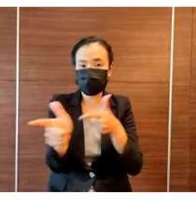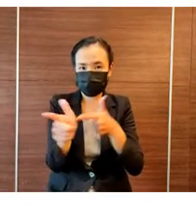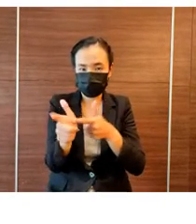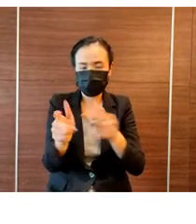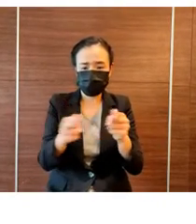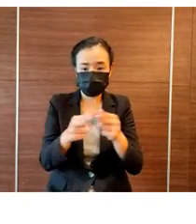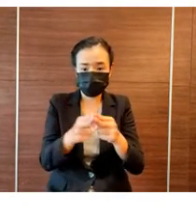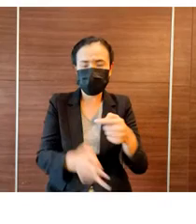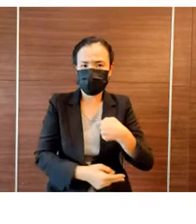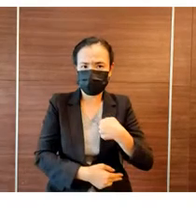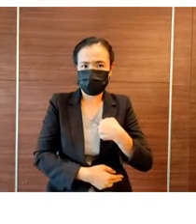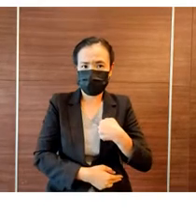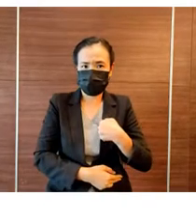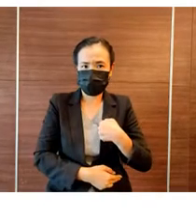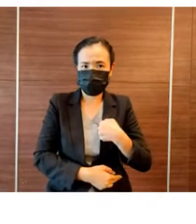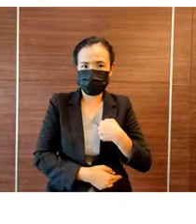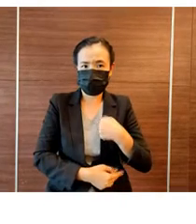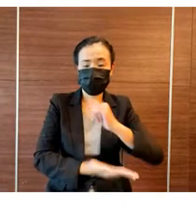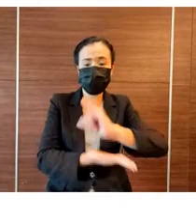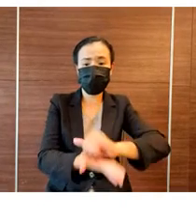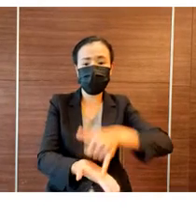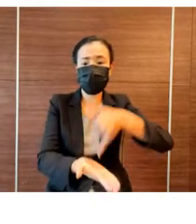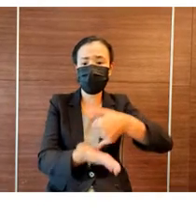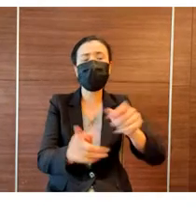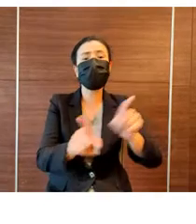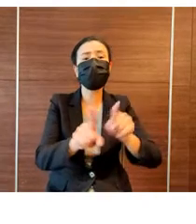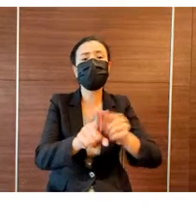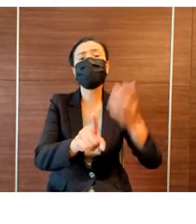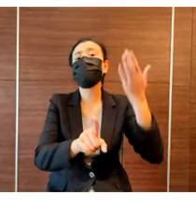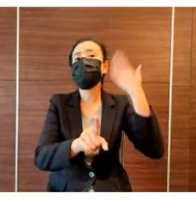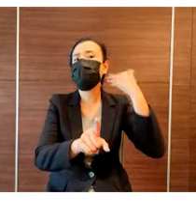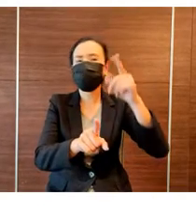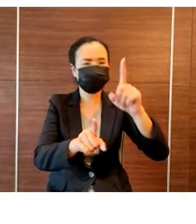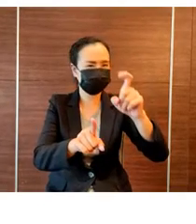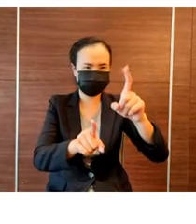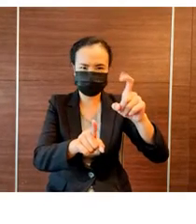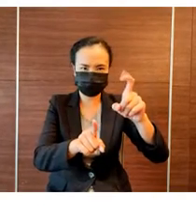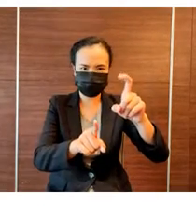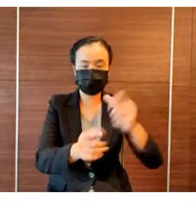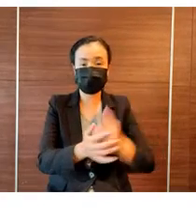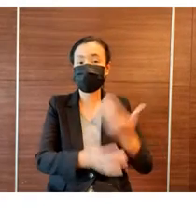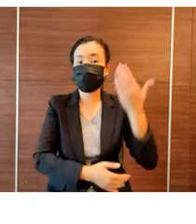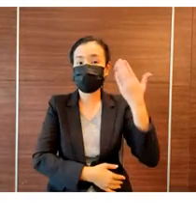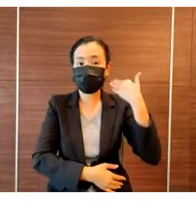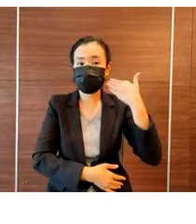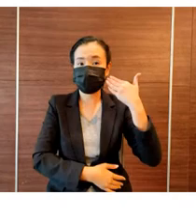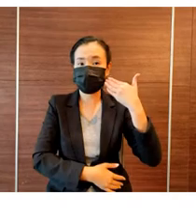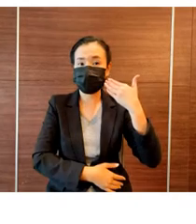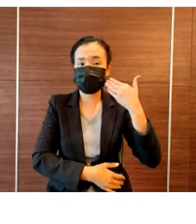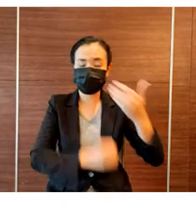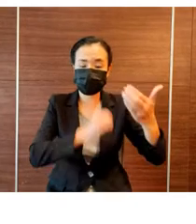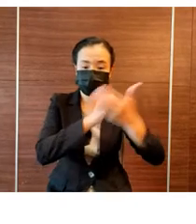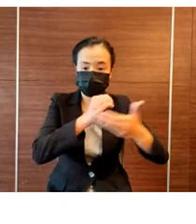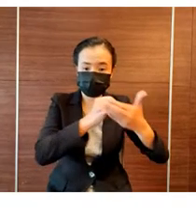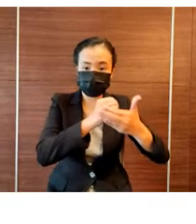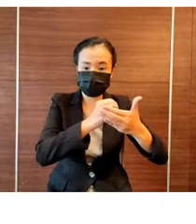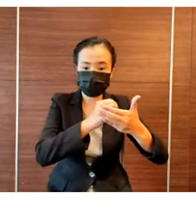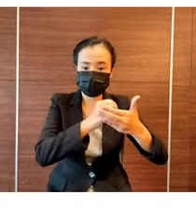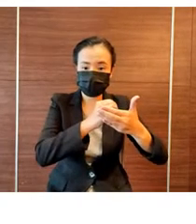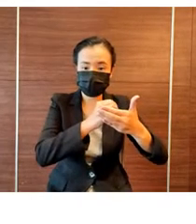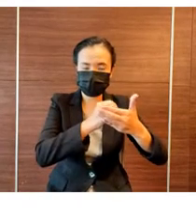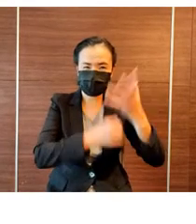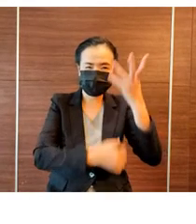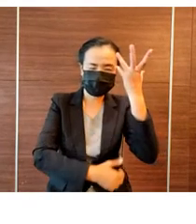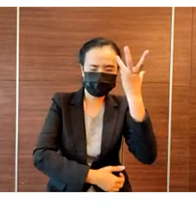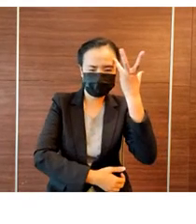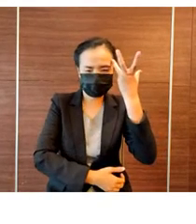ยผมบอกเลยว่าใช้ตำราการบำบัดแบบที่เราเคยมีมาก่อนไม่ได้เลยสมัยก่อนคนติดยาเนี่ยเขาผูกติดกับความเครีย